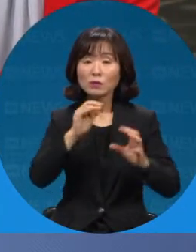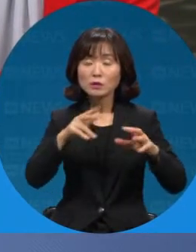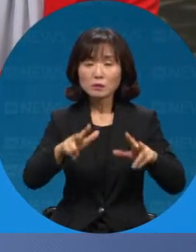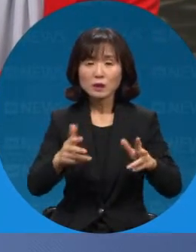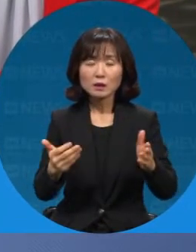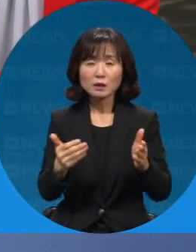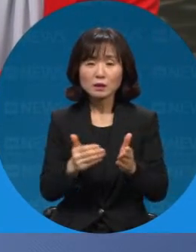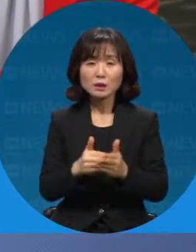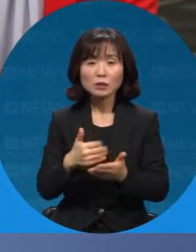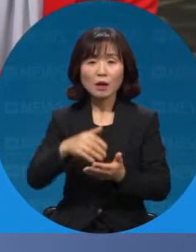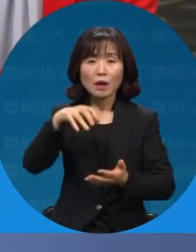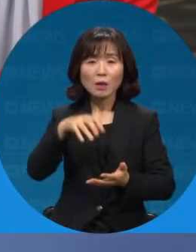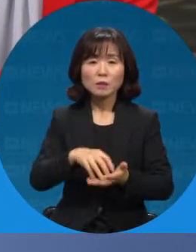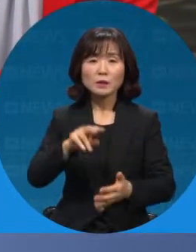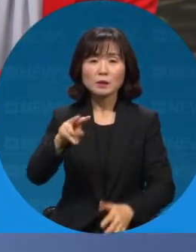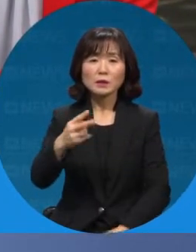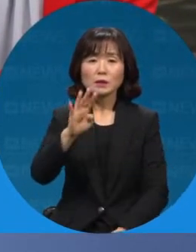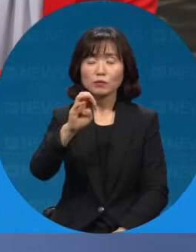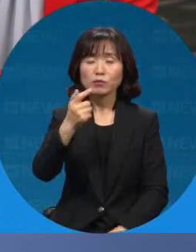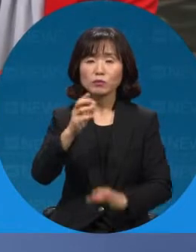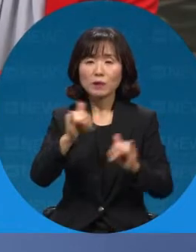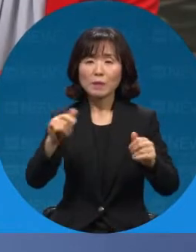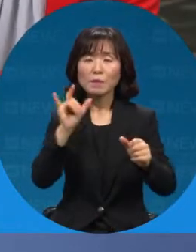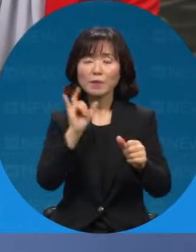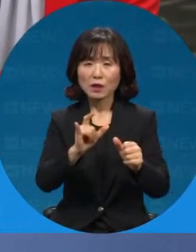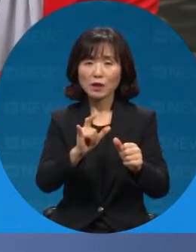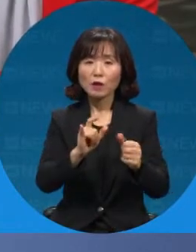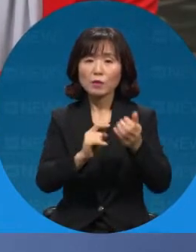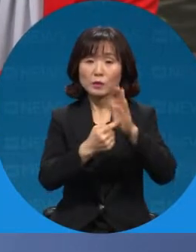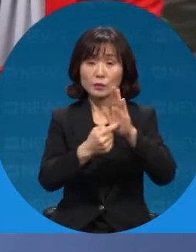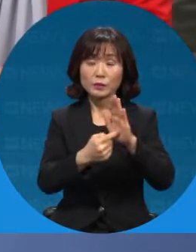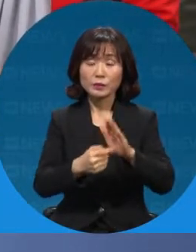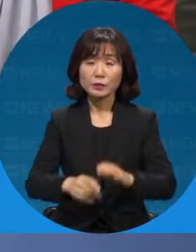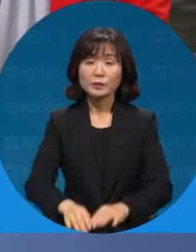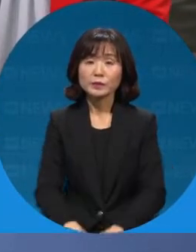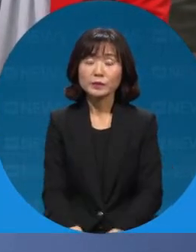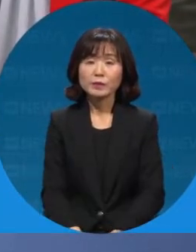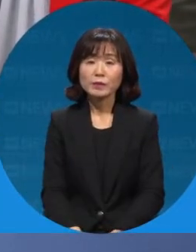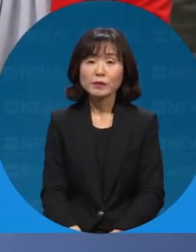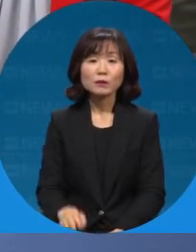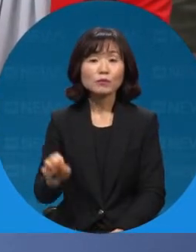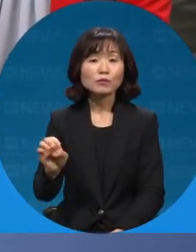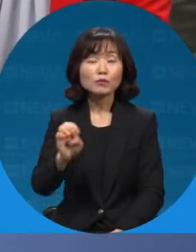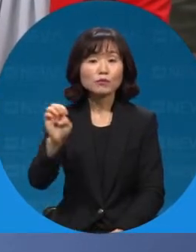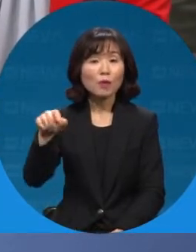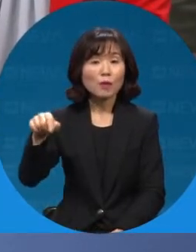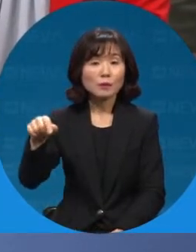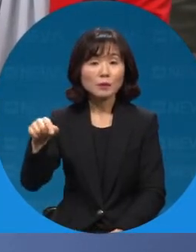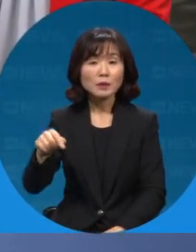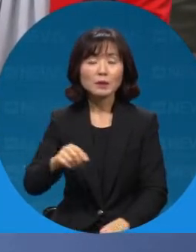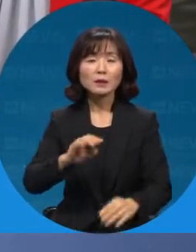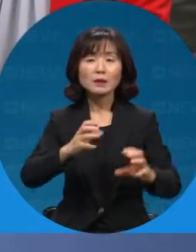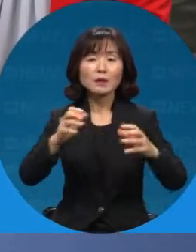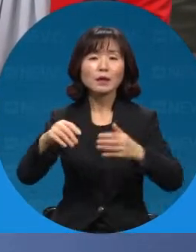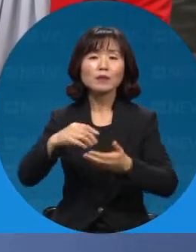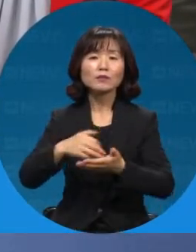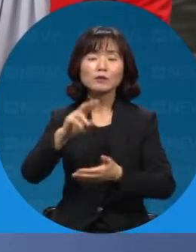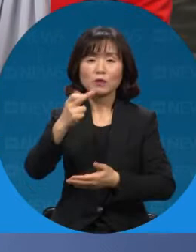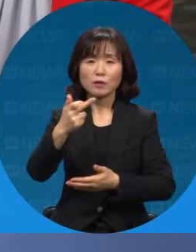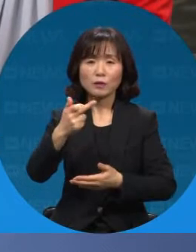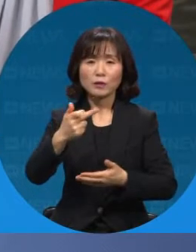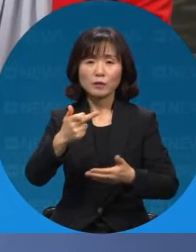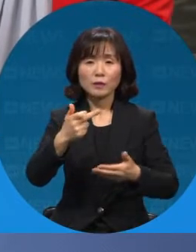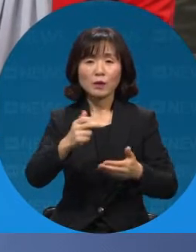지금까지 모두 246명 이 확장자가 발생했다고 보도를 했습니다 예 유럽에서만 17개 국가에서 용 미끄럼